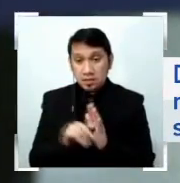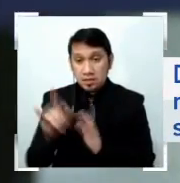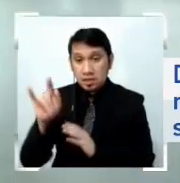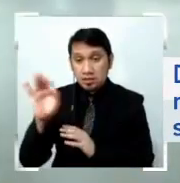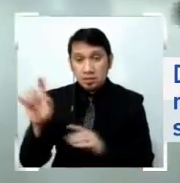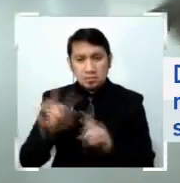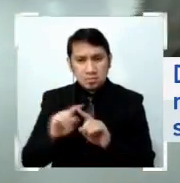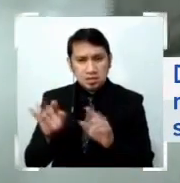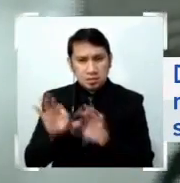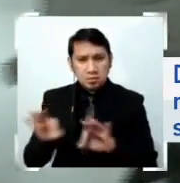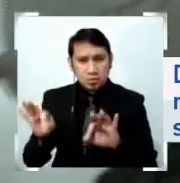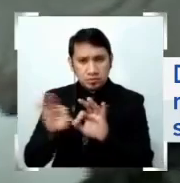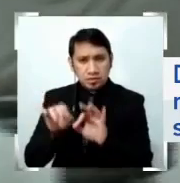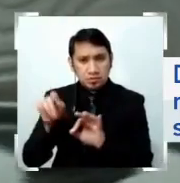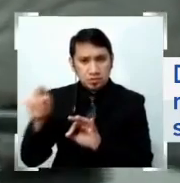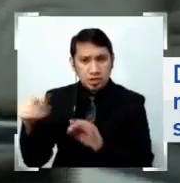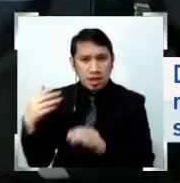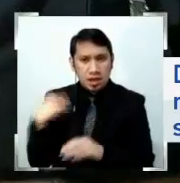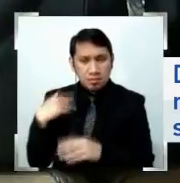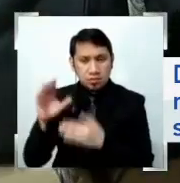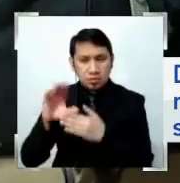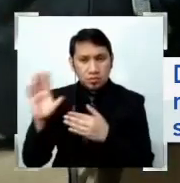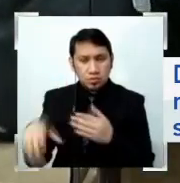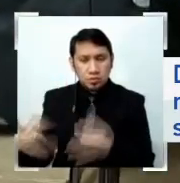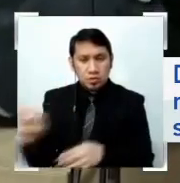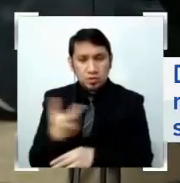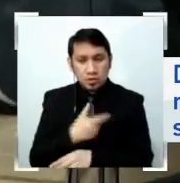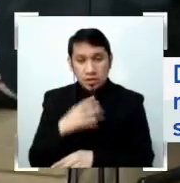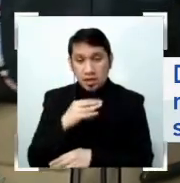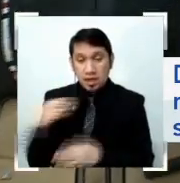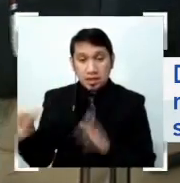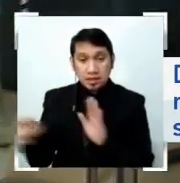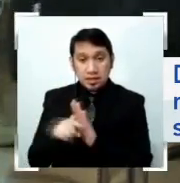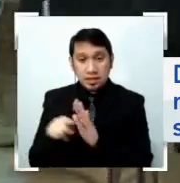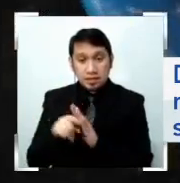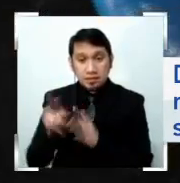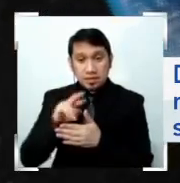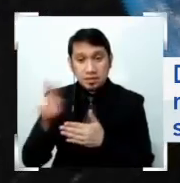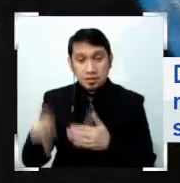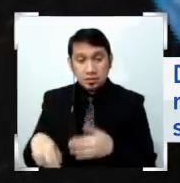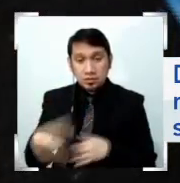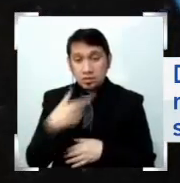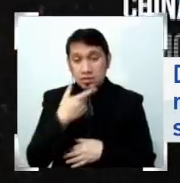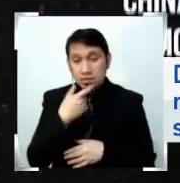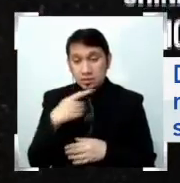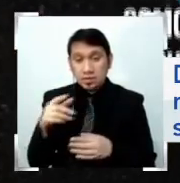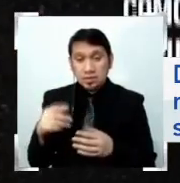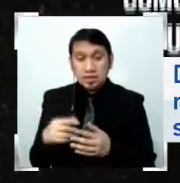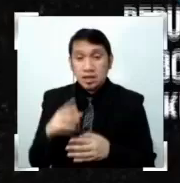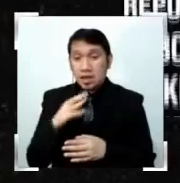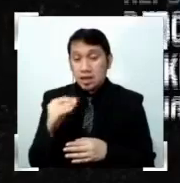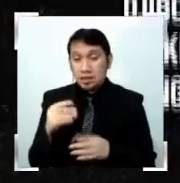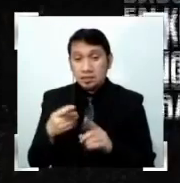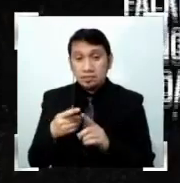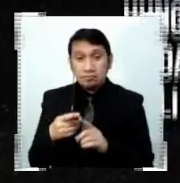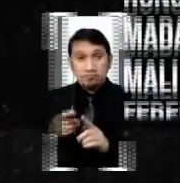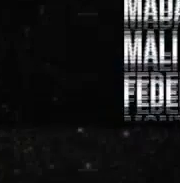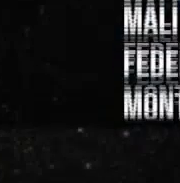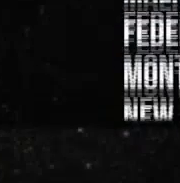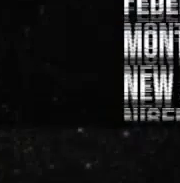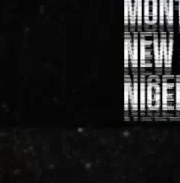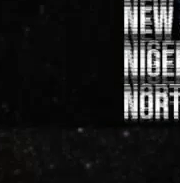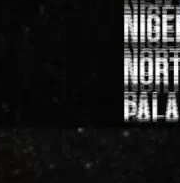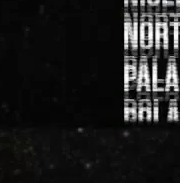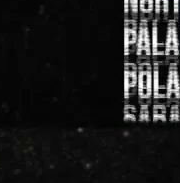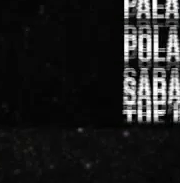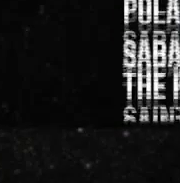vaccinated ang Pinoy. May negative RT-PCR test result 72 hours bago ang flight at nanggaling sa ngayon 49 na bansa at